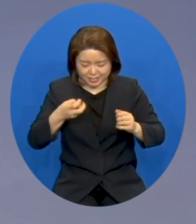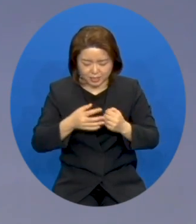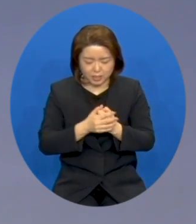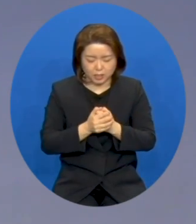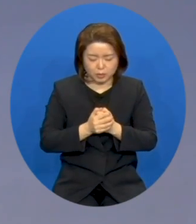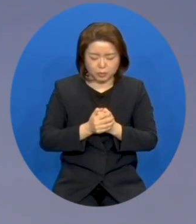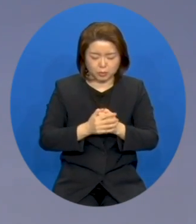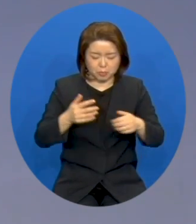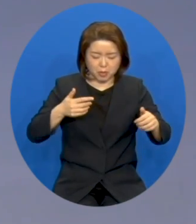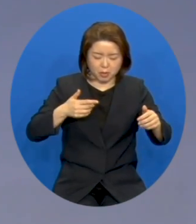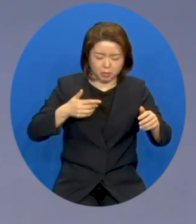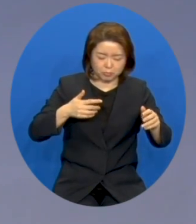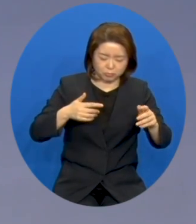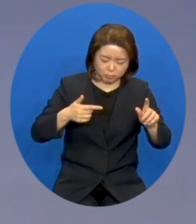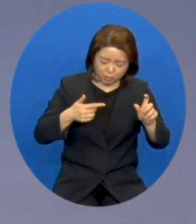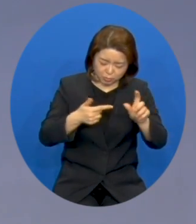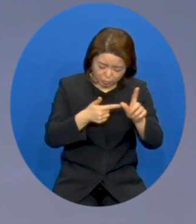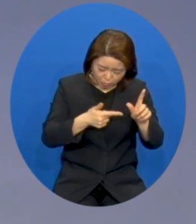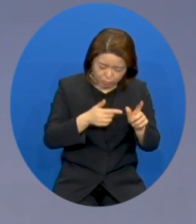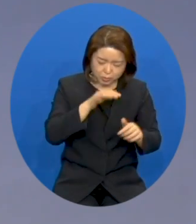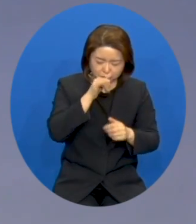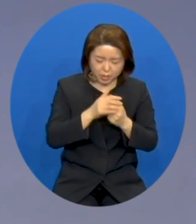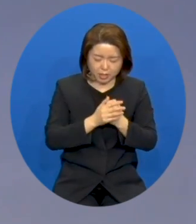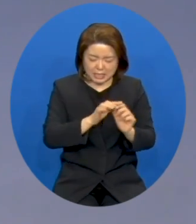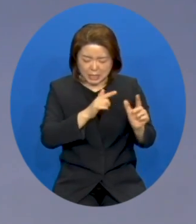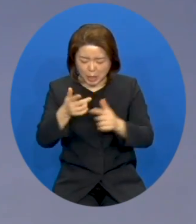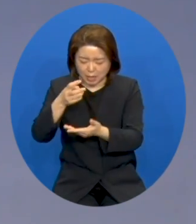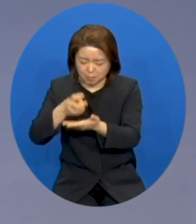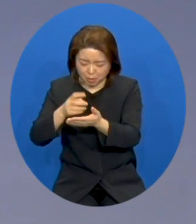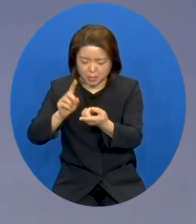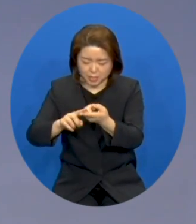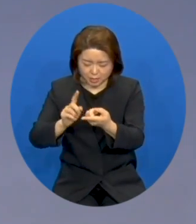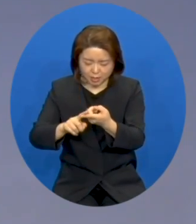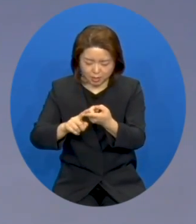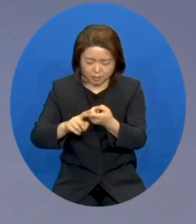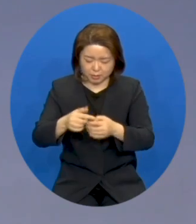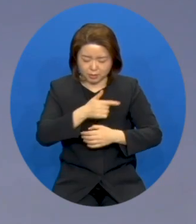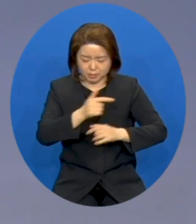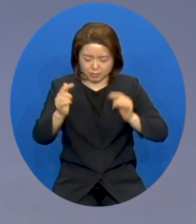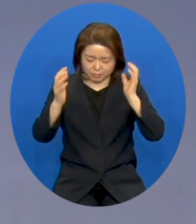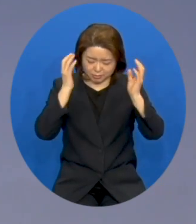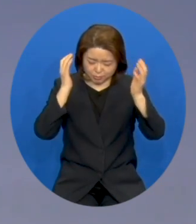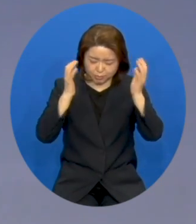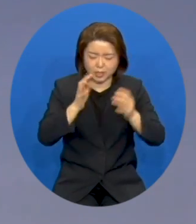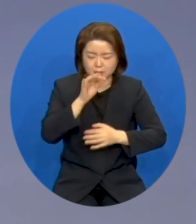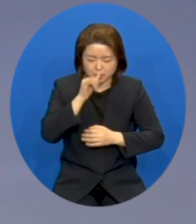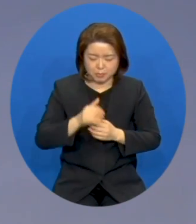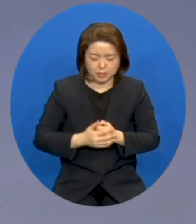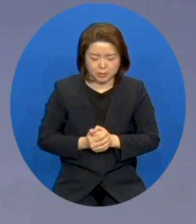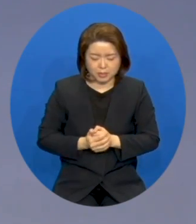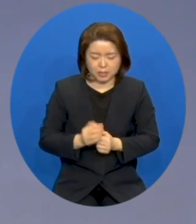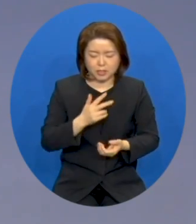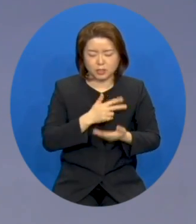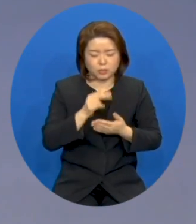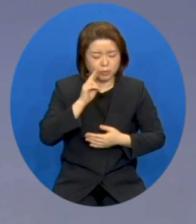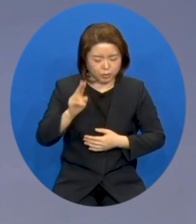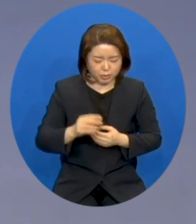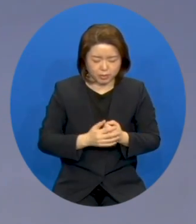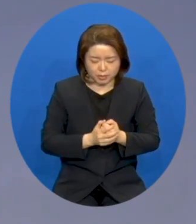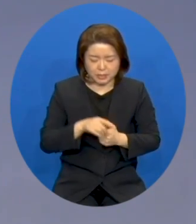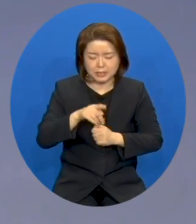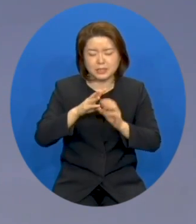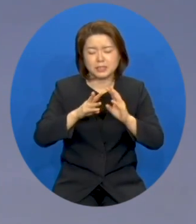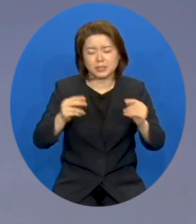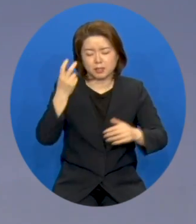동성애 여러 가지 법 제정에 대한 큰 논란이 일어나고 있습니다. 주여, 이